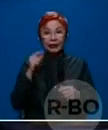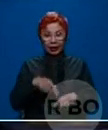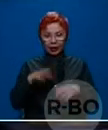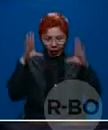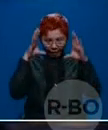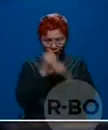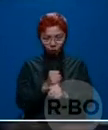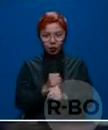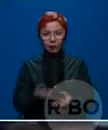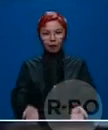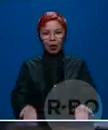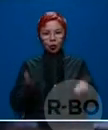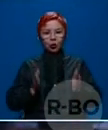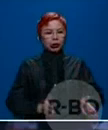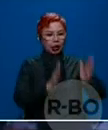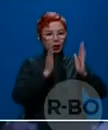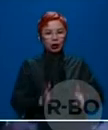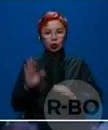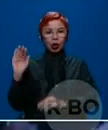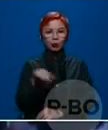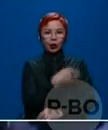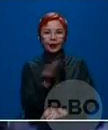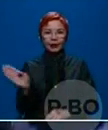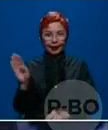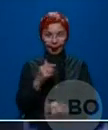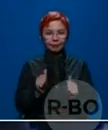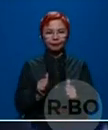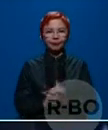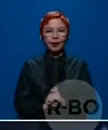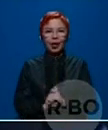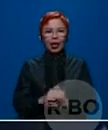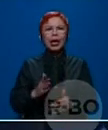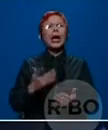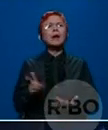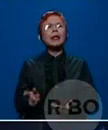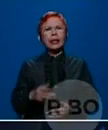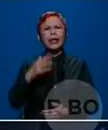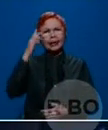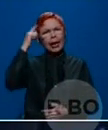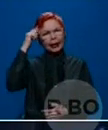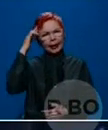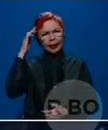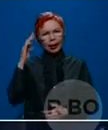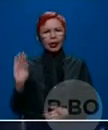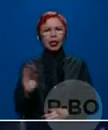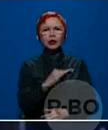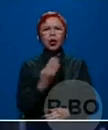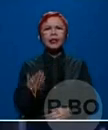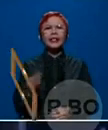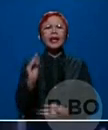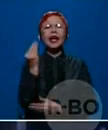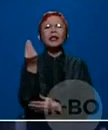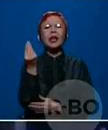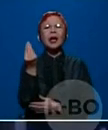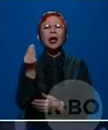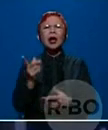membangun masalah infrastruktur transportasi karena kita Yakin transportasi di Jakarta itu